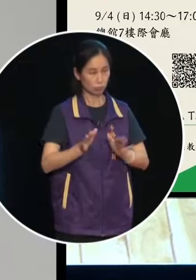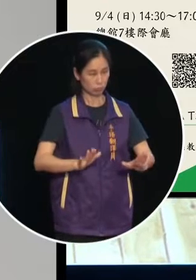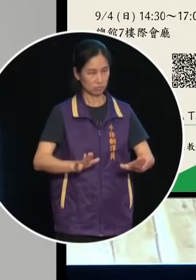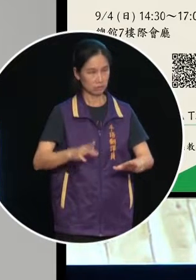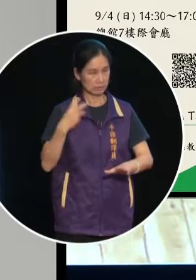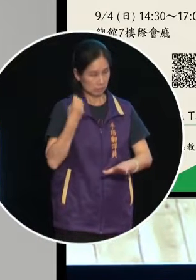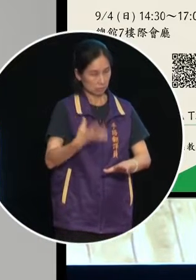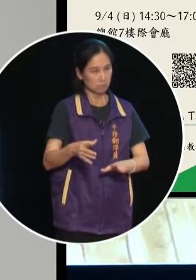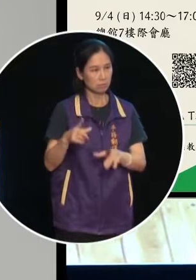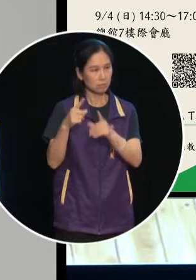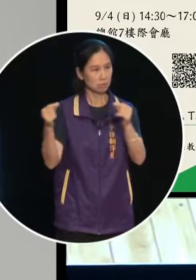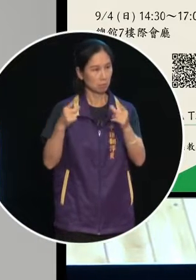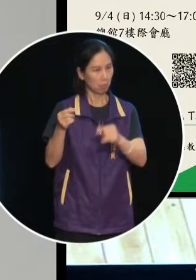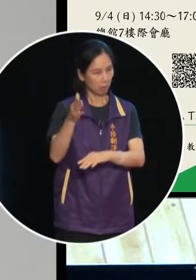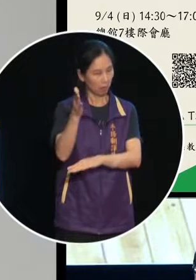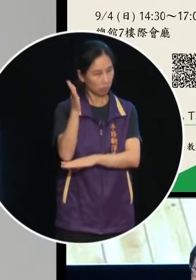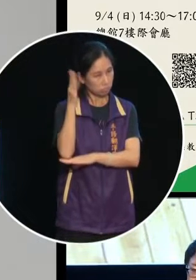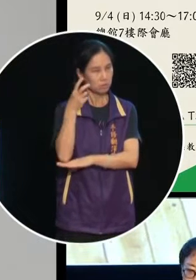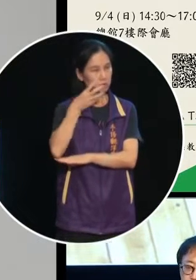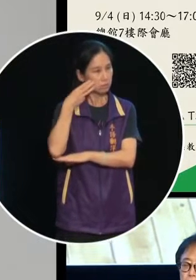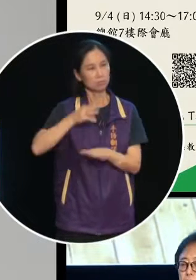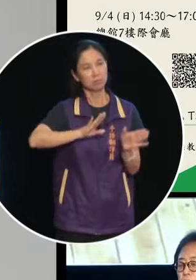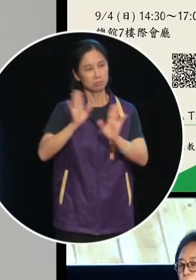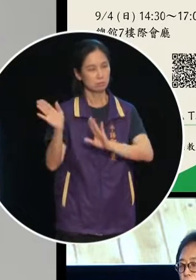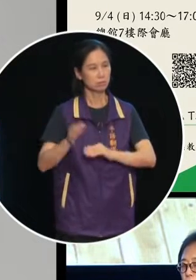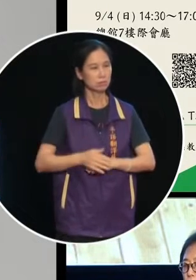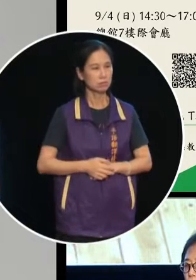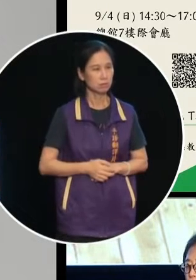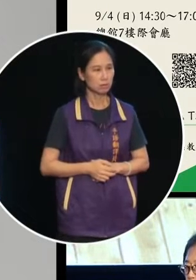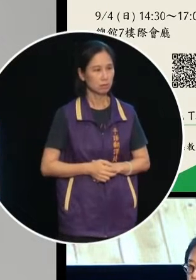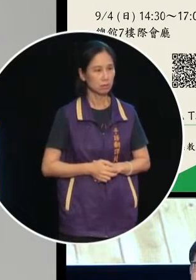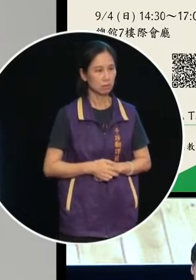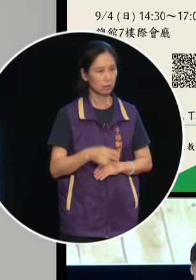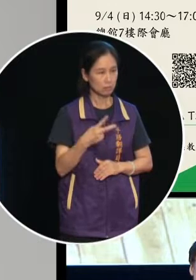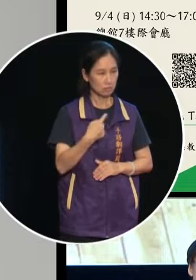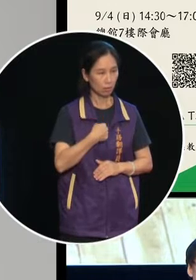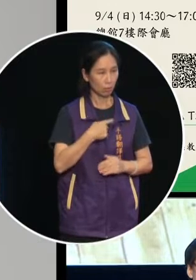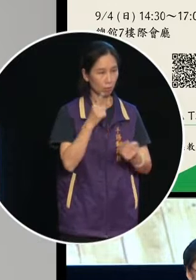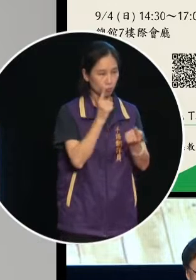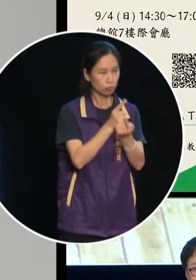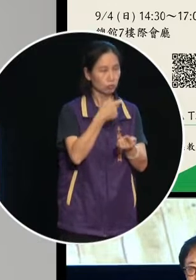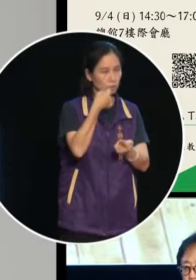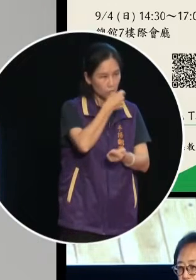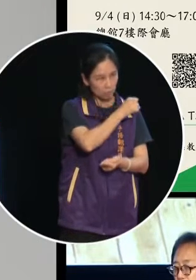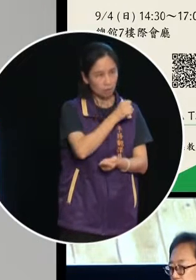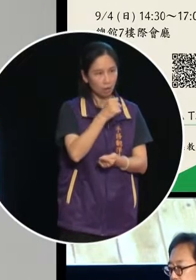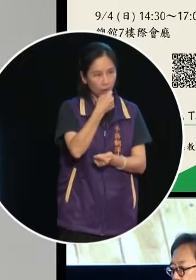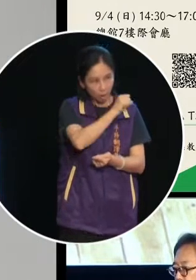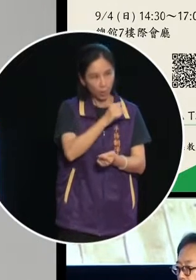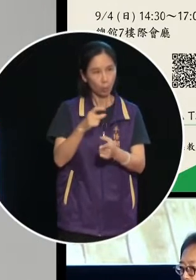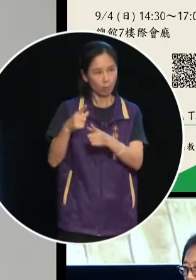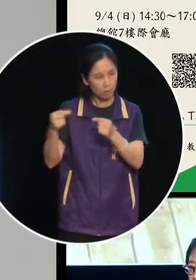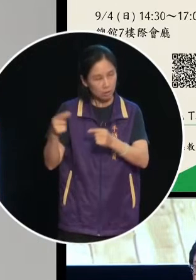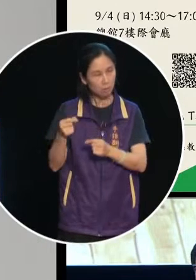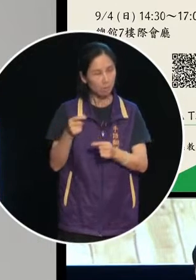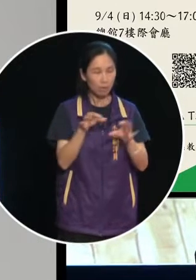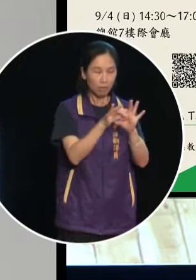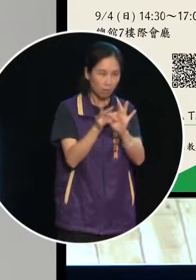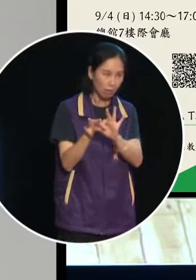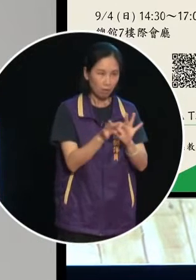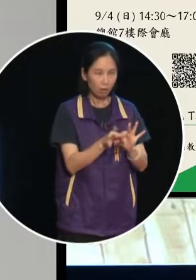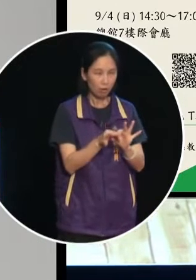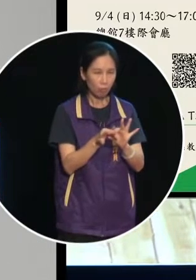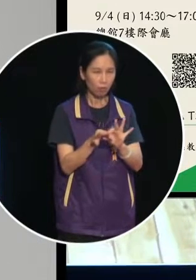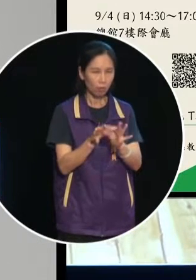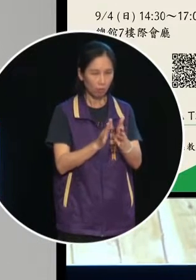治的情况和我对台日关系的一种未